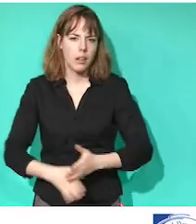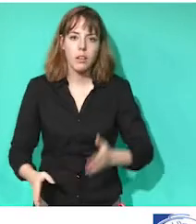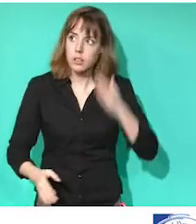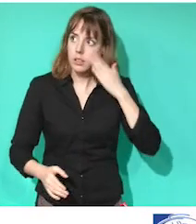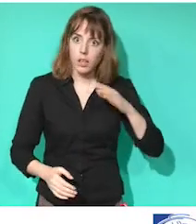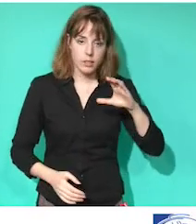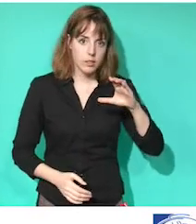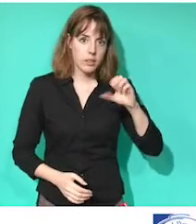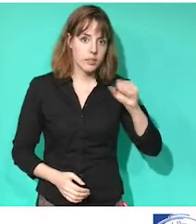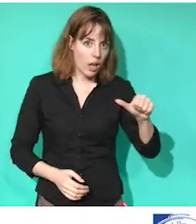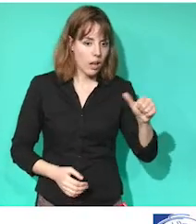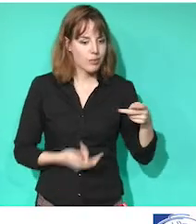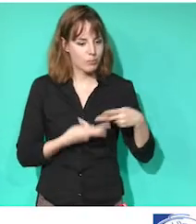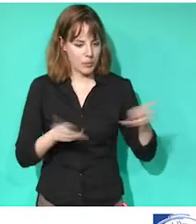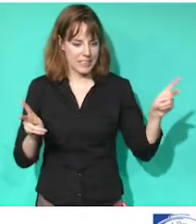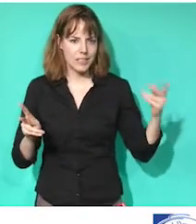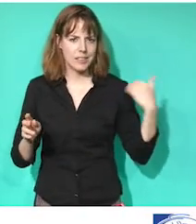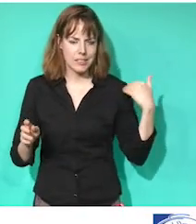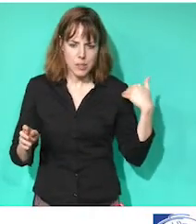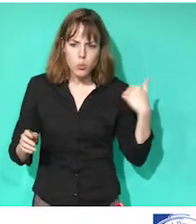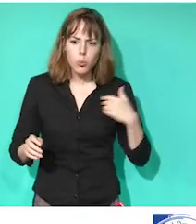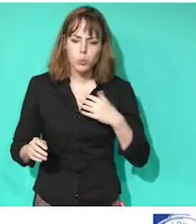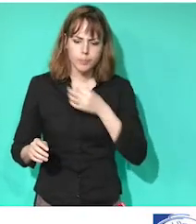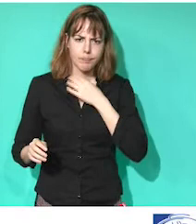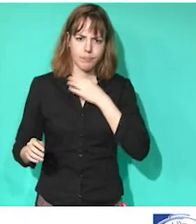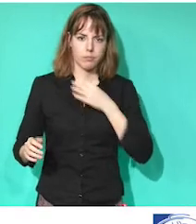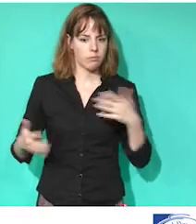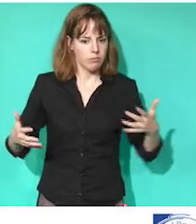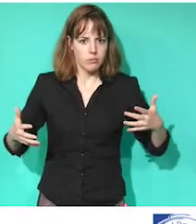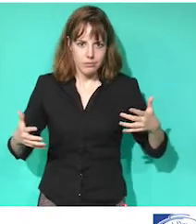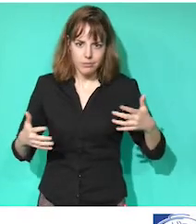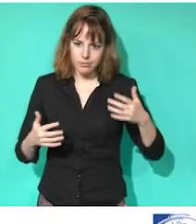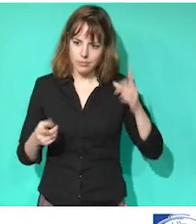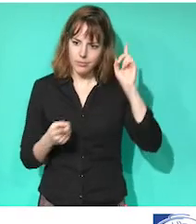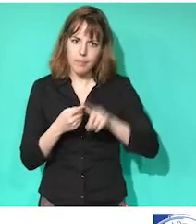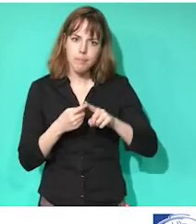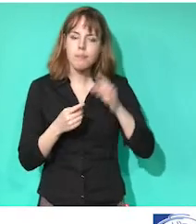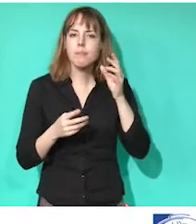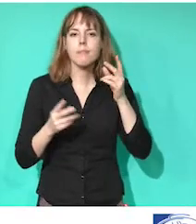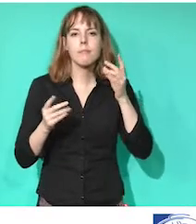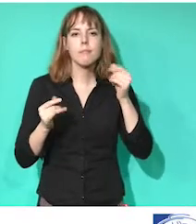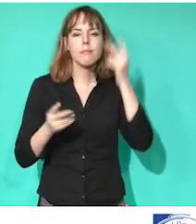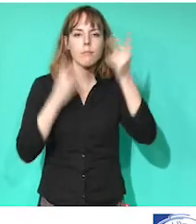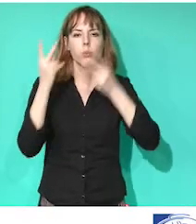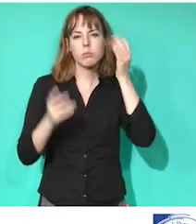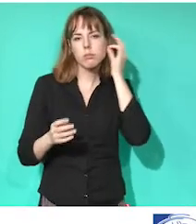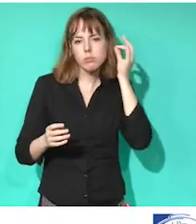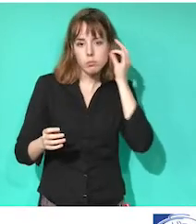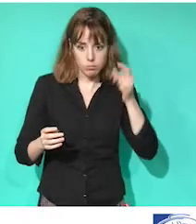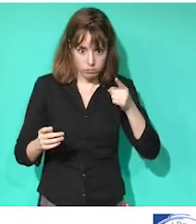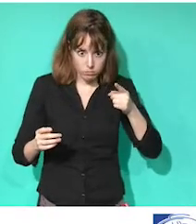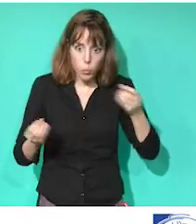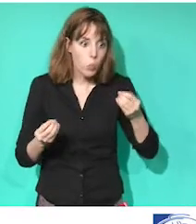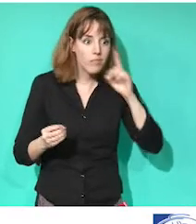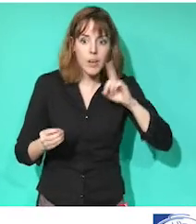tout récemment des chiffres qui ne sont pas très encourageants sur la place des femmes dans les métiers de l'audiovisuel où elles sont encore affreusement absentes. On y